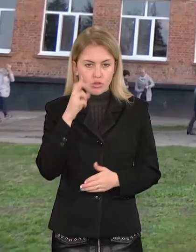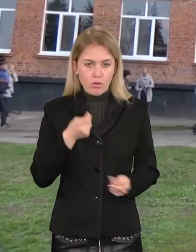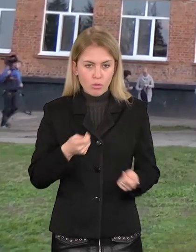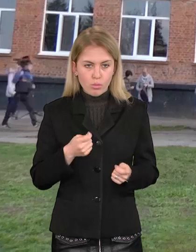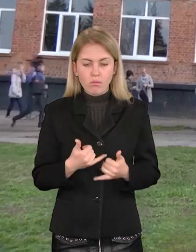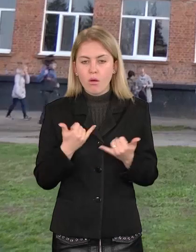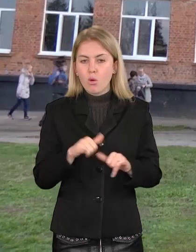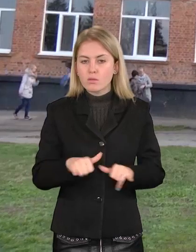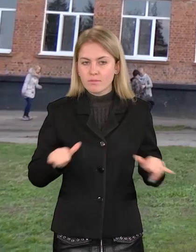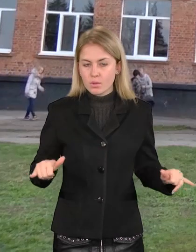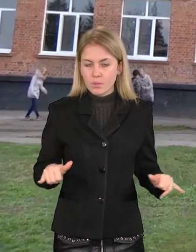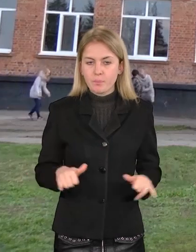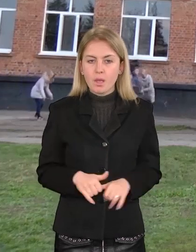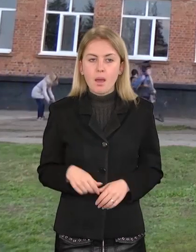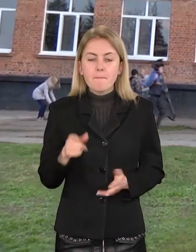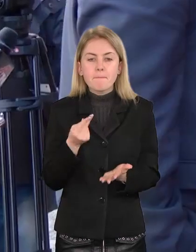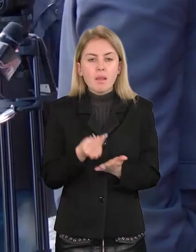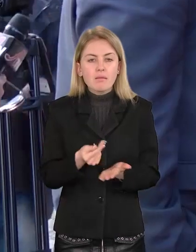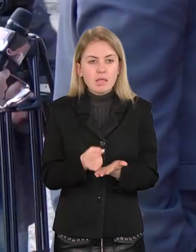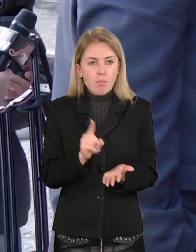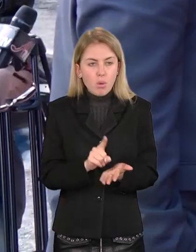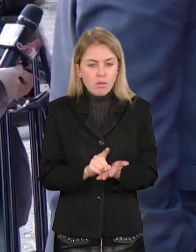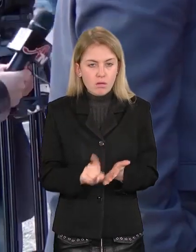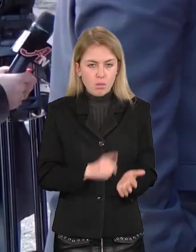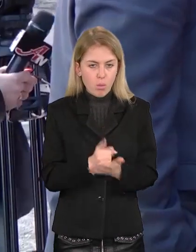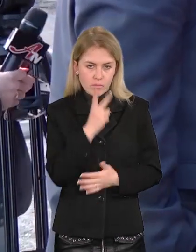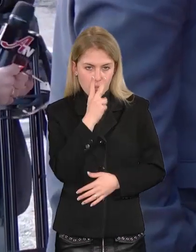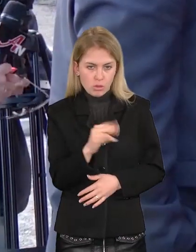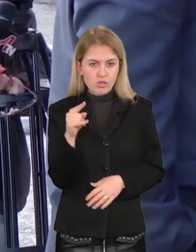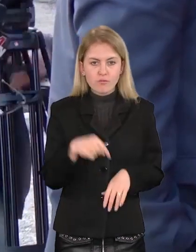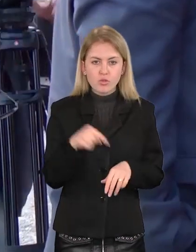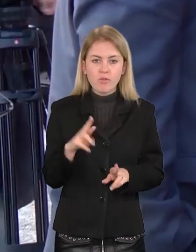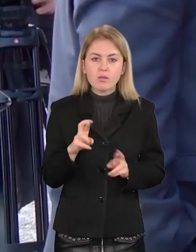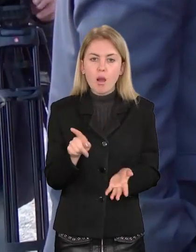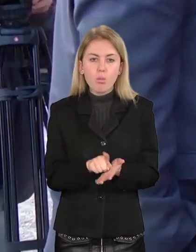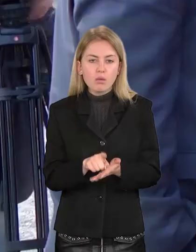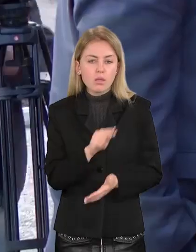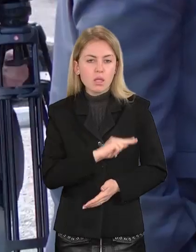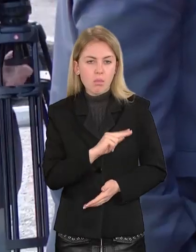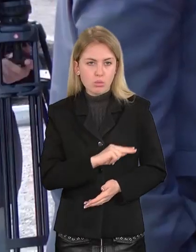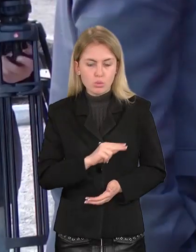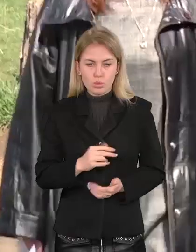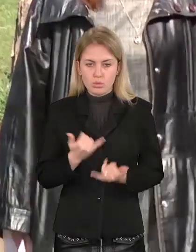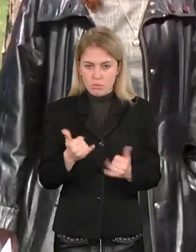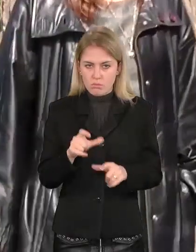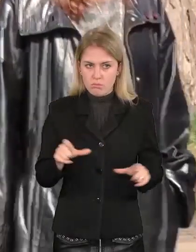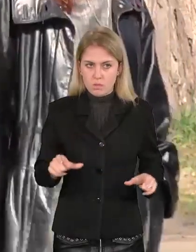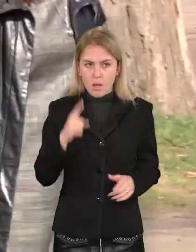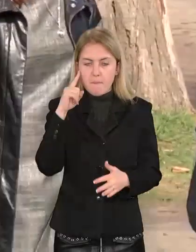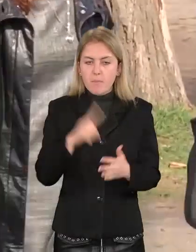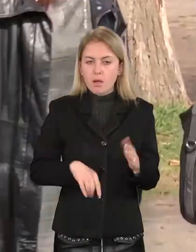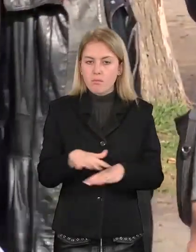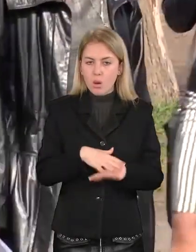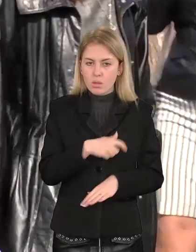міської інфраструктури. Платники податків повинні бачити і відчувати, як їхні податки працюють на них, переконаний народний депутат від Сум